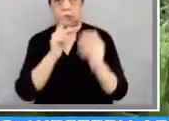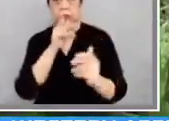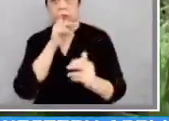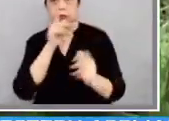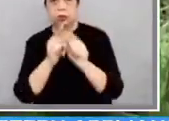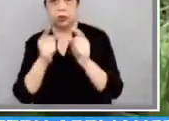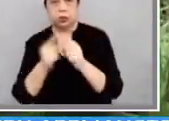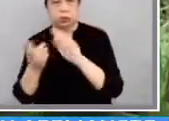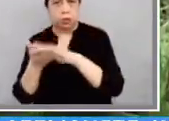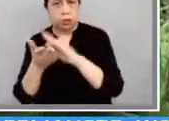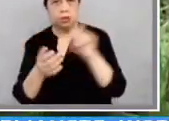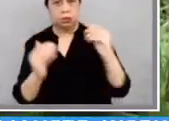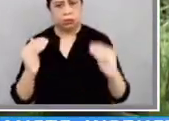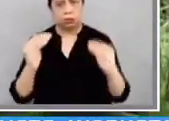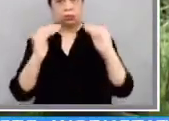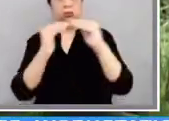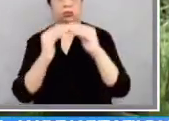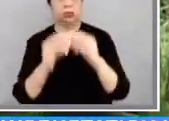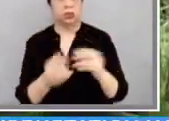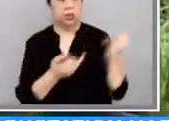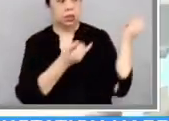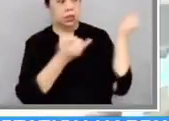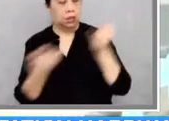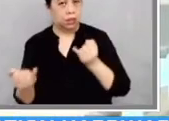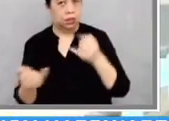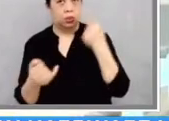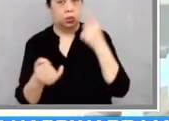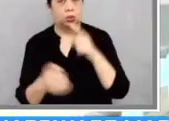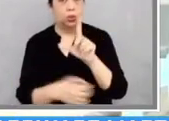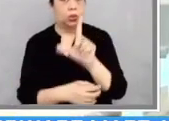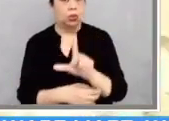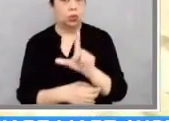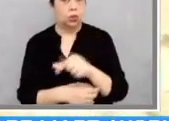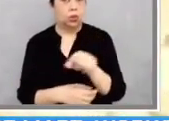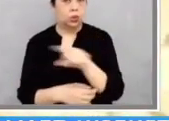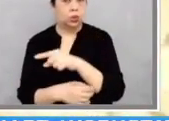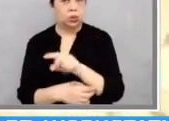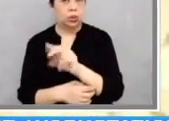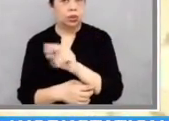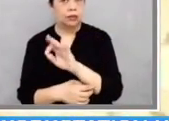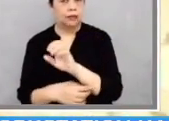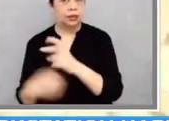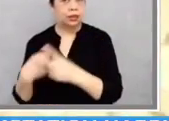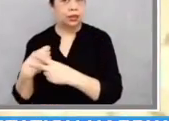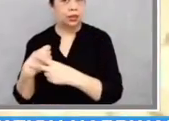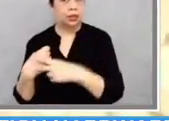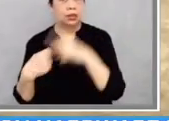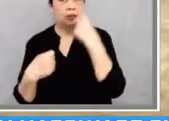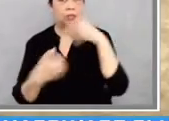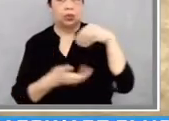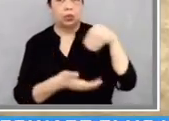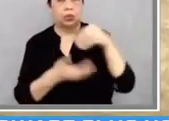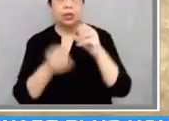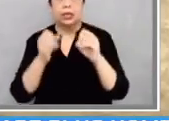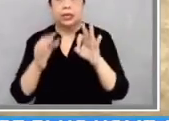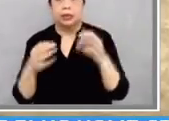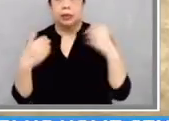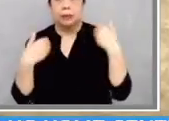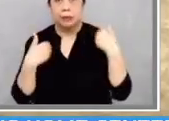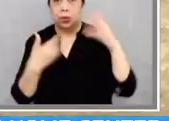Ang panukalang importasyon ay bilang tugon sa mababang buffer stock ng NFA na nakalaan sa relief operations kapag may kalamidad.